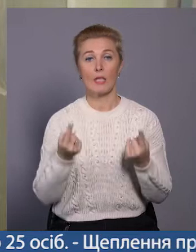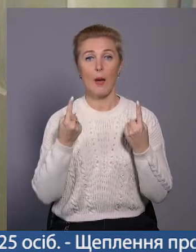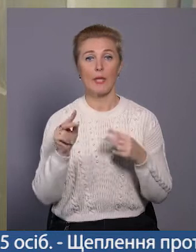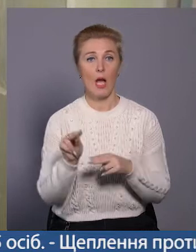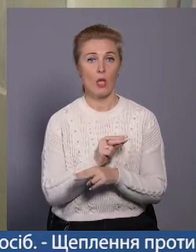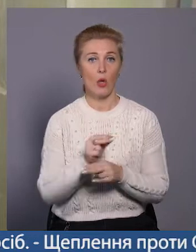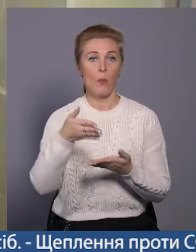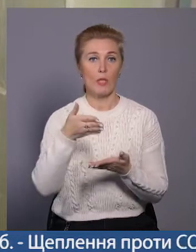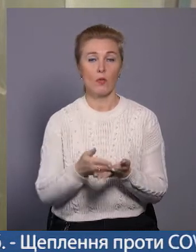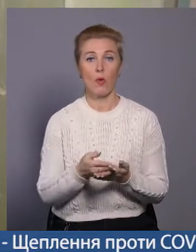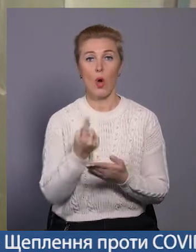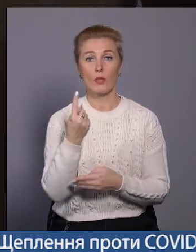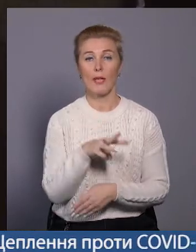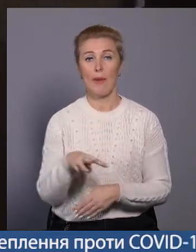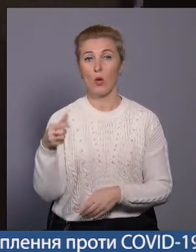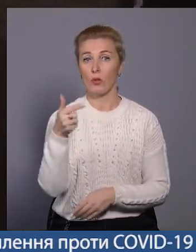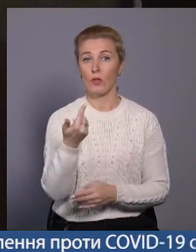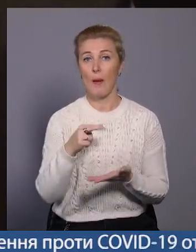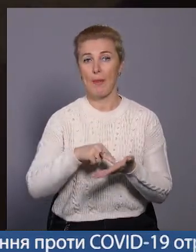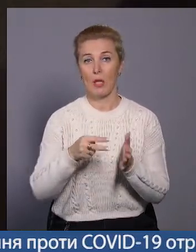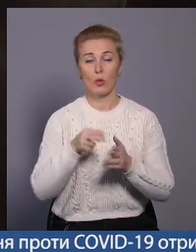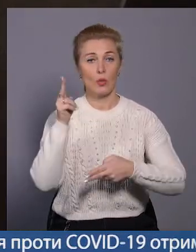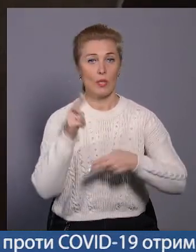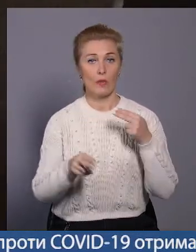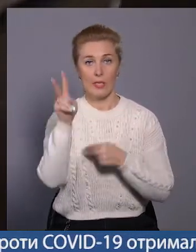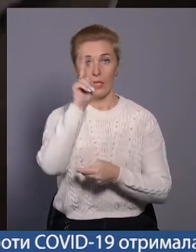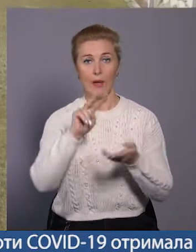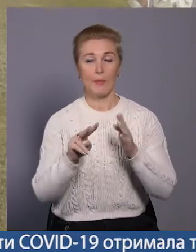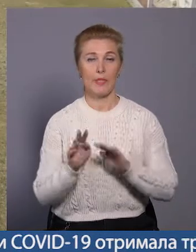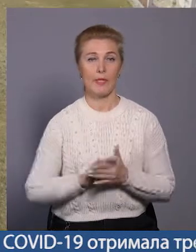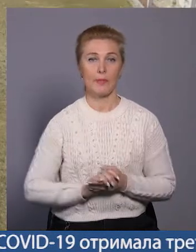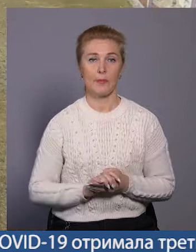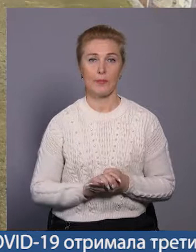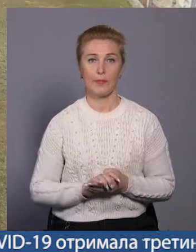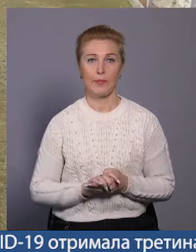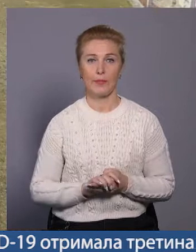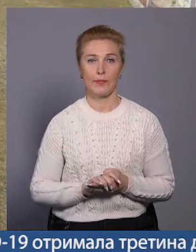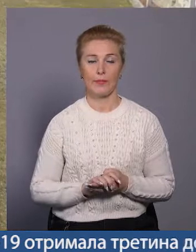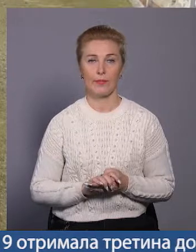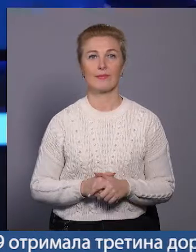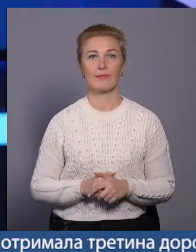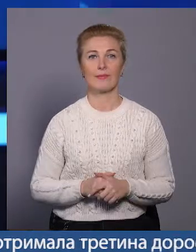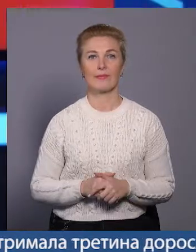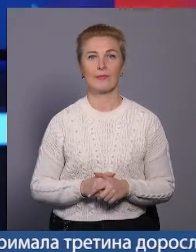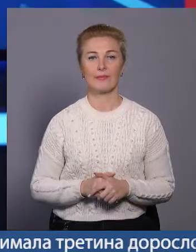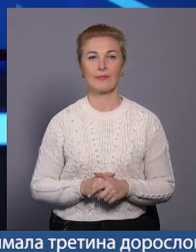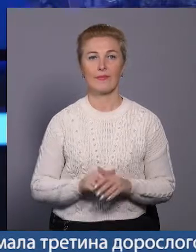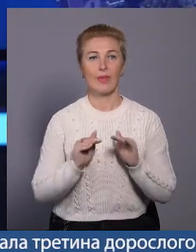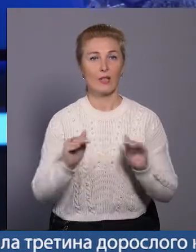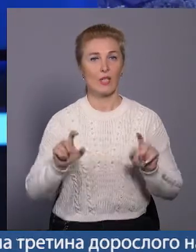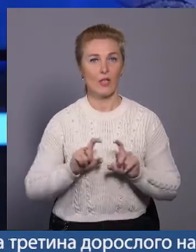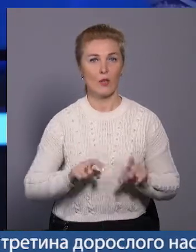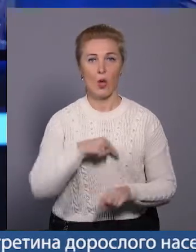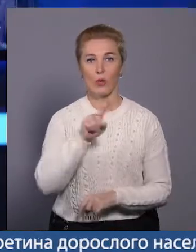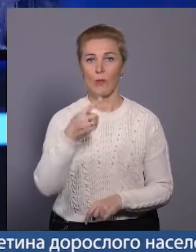ремонту становить майже 1 мільйон гривень. Його планують завершити за 2 місяці. Олександра Семенюк, Юрій Старушкін, новини міста. У дитячому